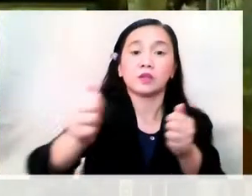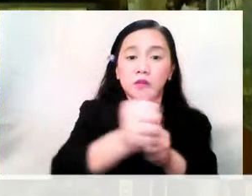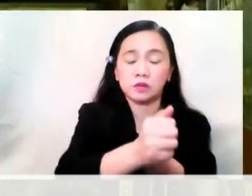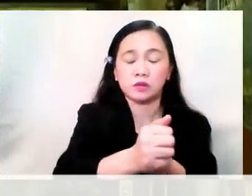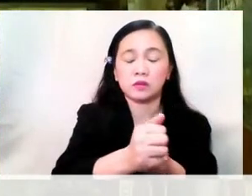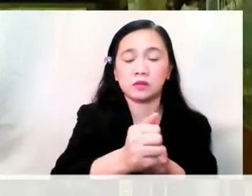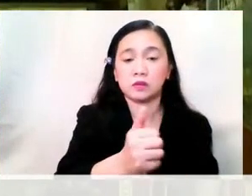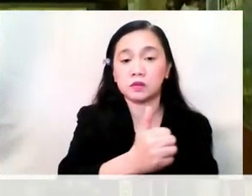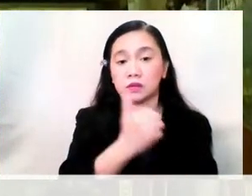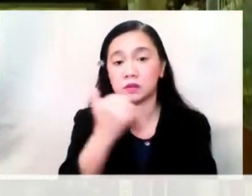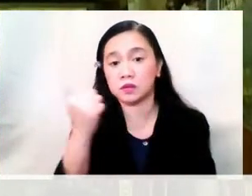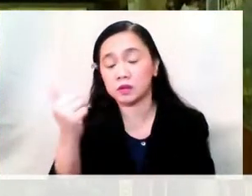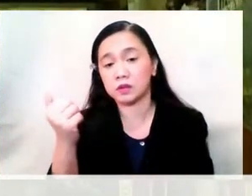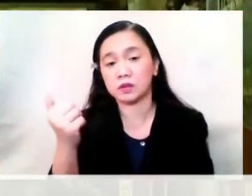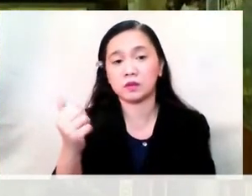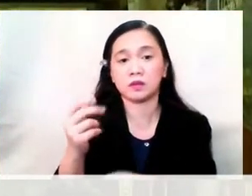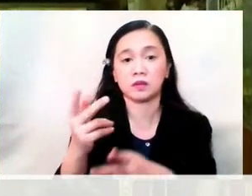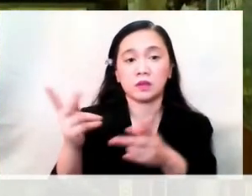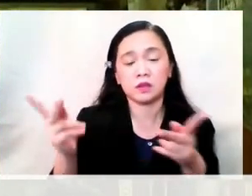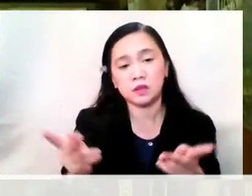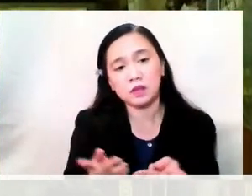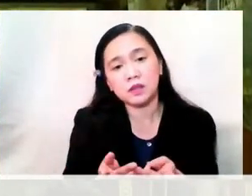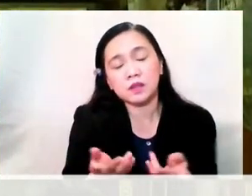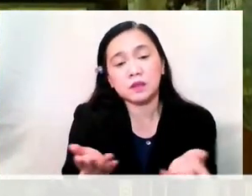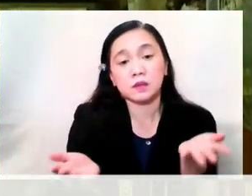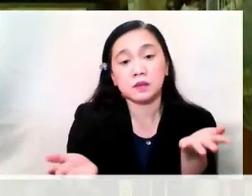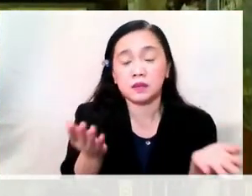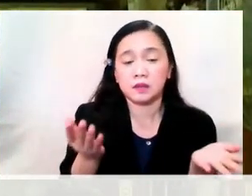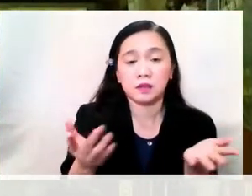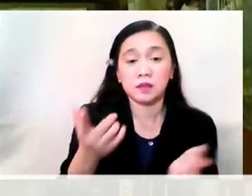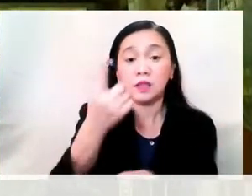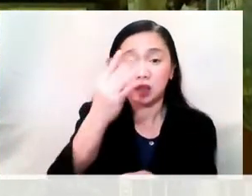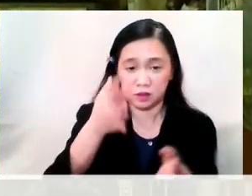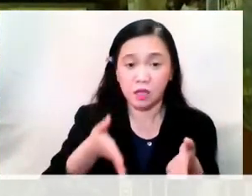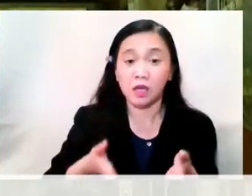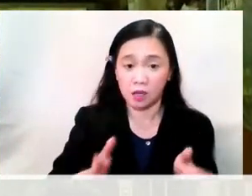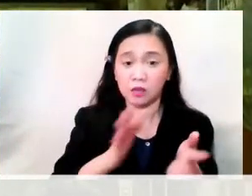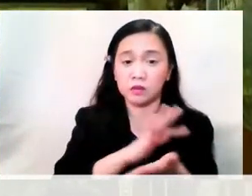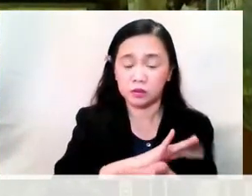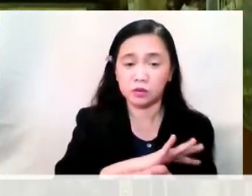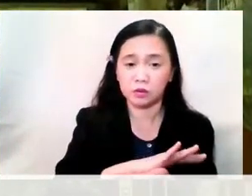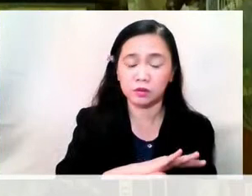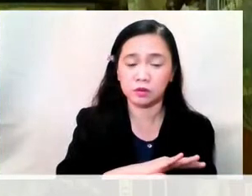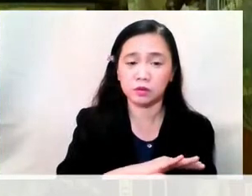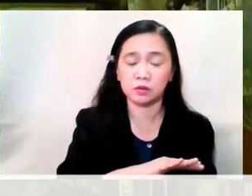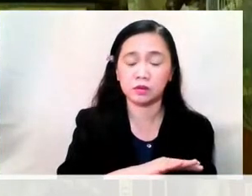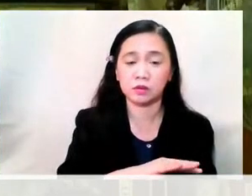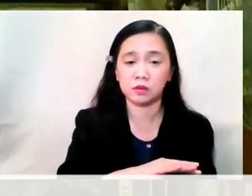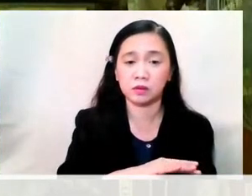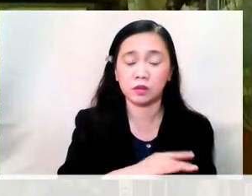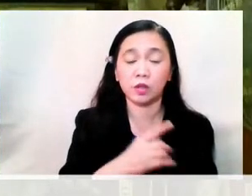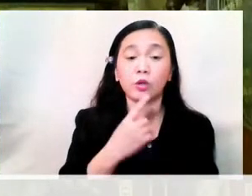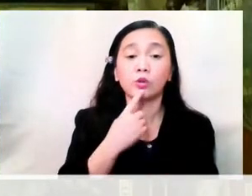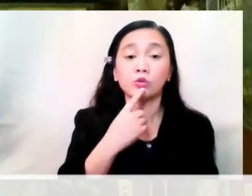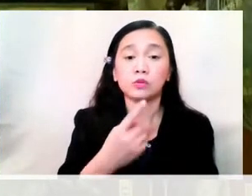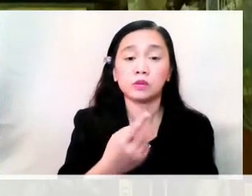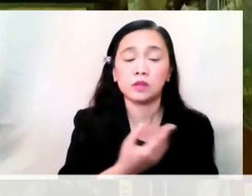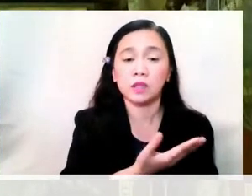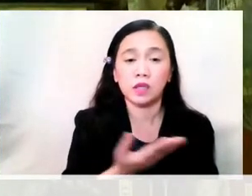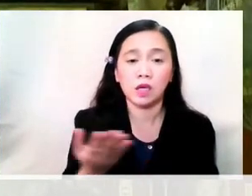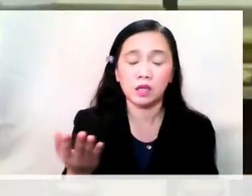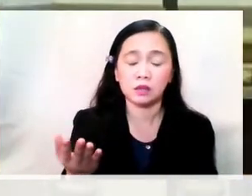Maybe God allowed this COVID to happen to tell us that another world is